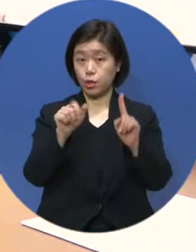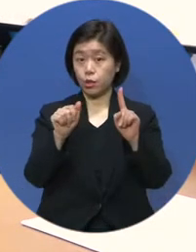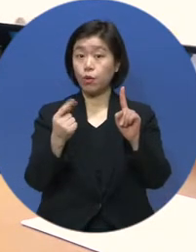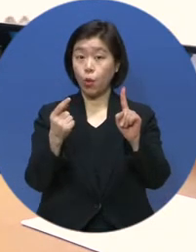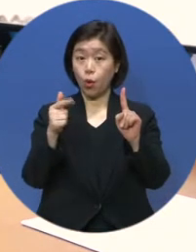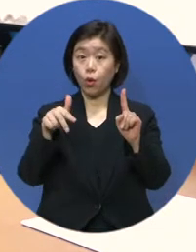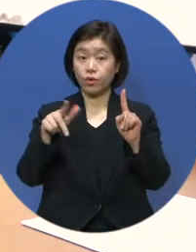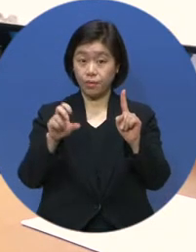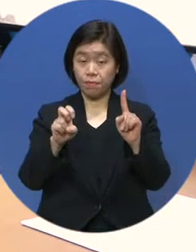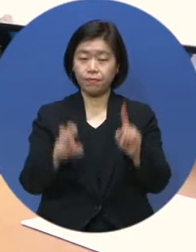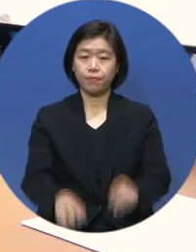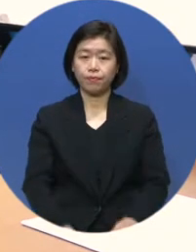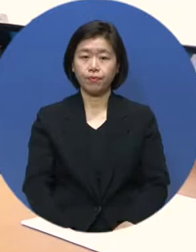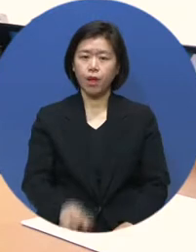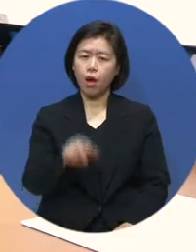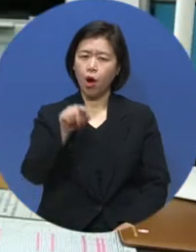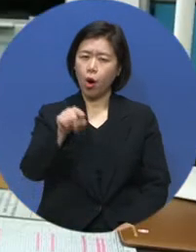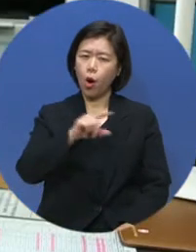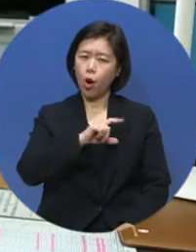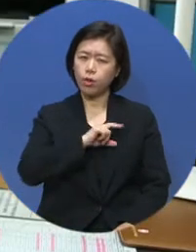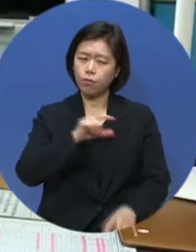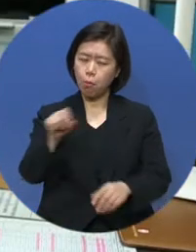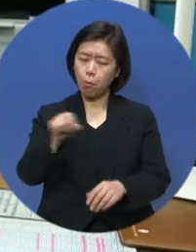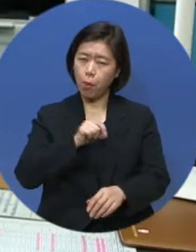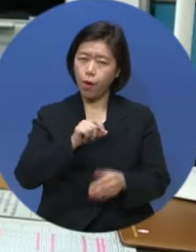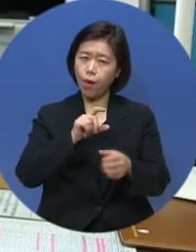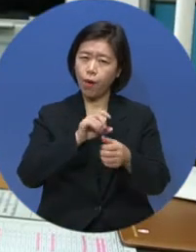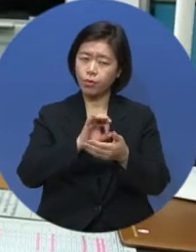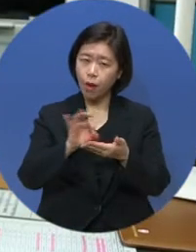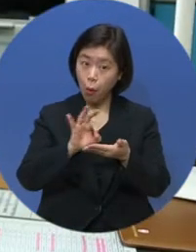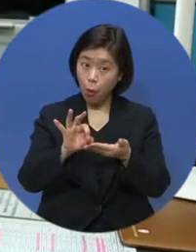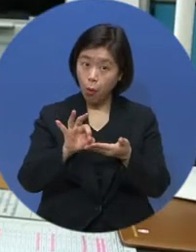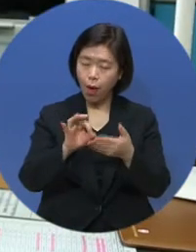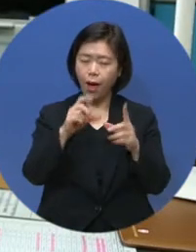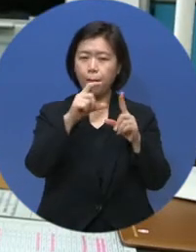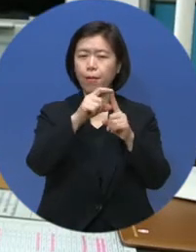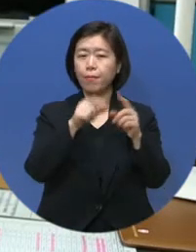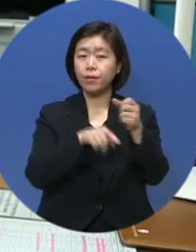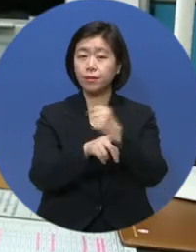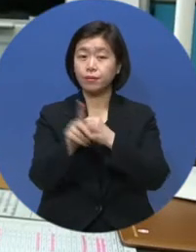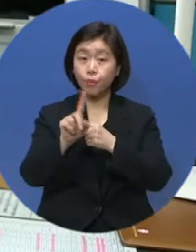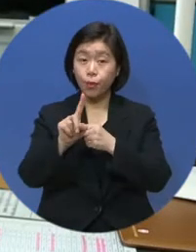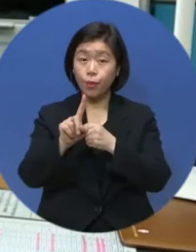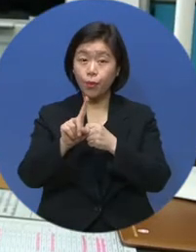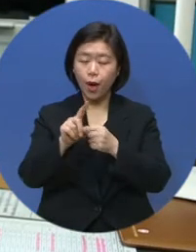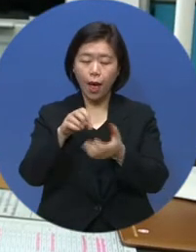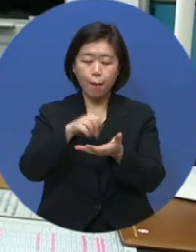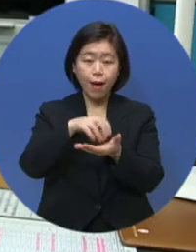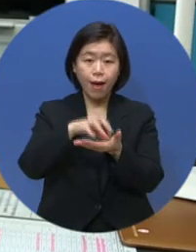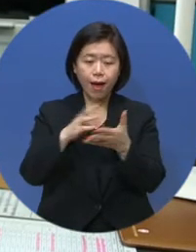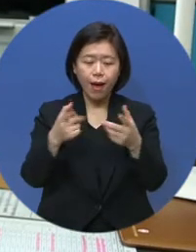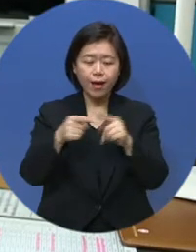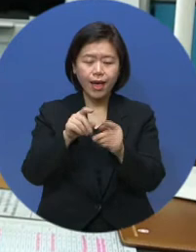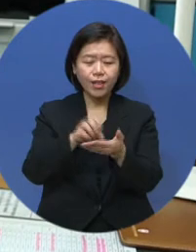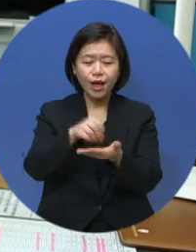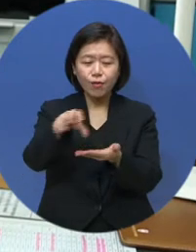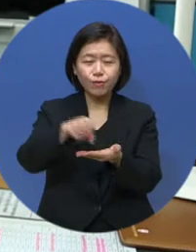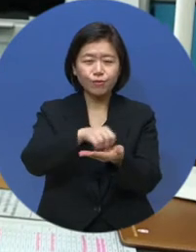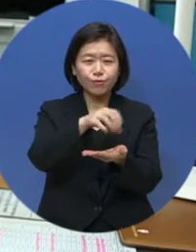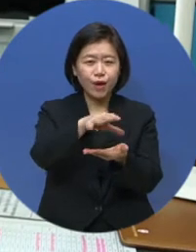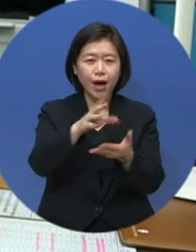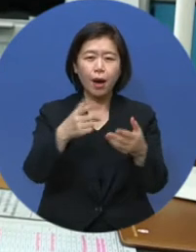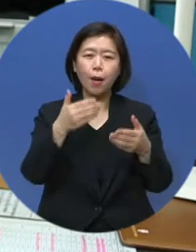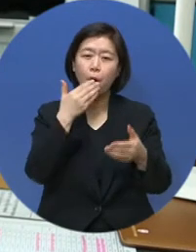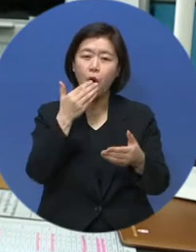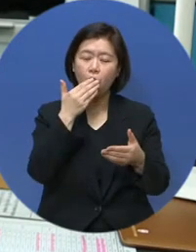뜨랑슈아라는 이름을 사용하고 있는데요. 드랑슈아의 뜻은 빵을 함께 나눠 먹는 친구 사이라는 뜻이 담겨져